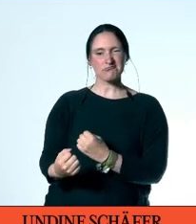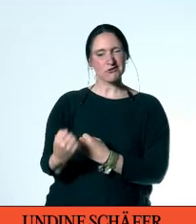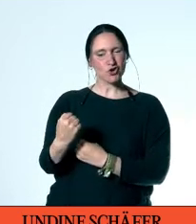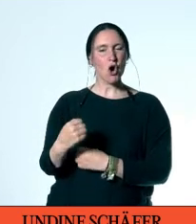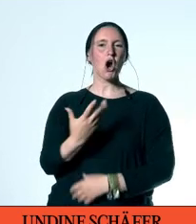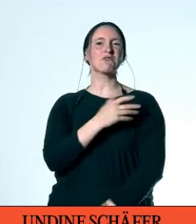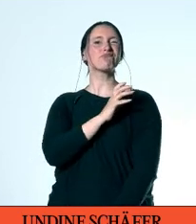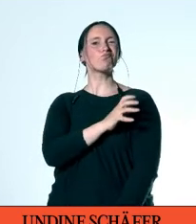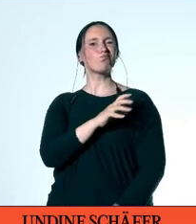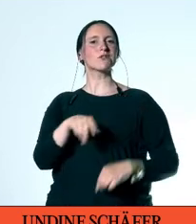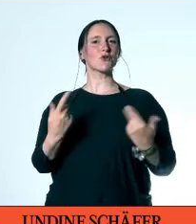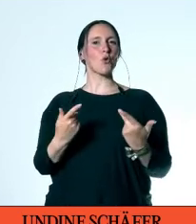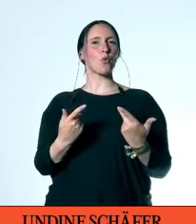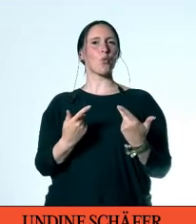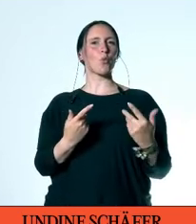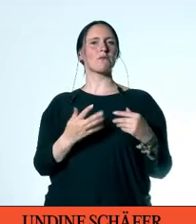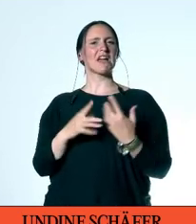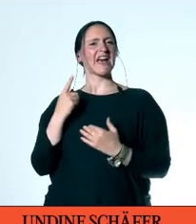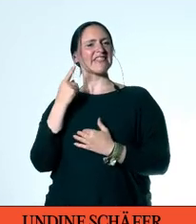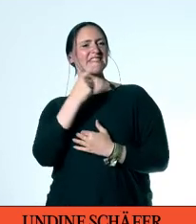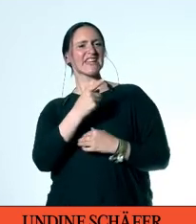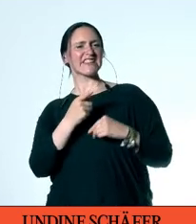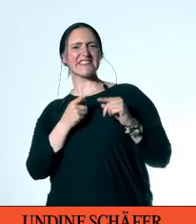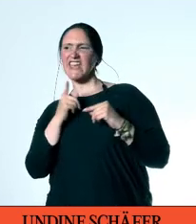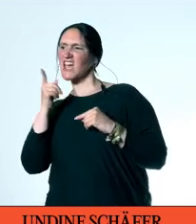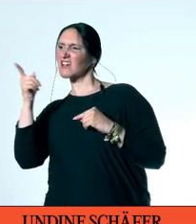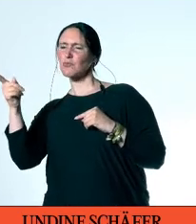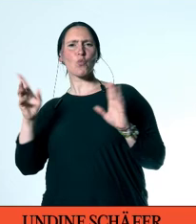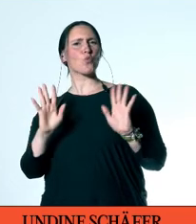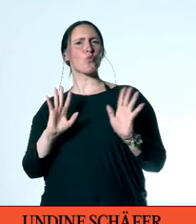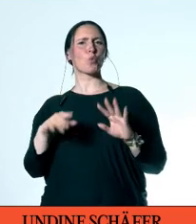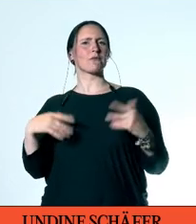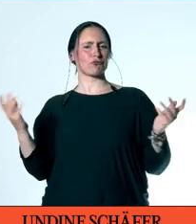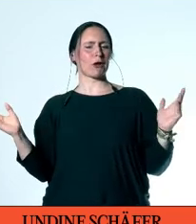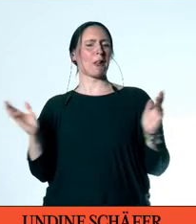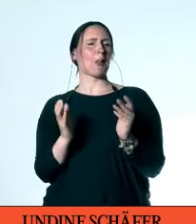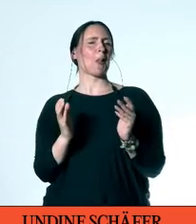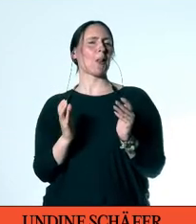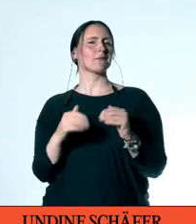Ja, wir sind tatsächlich räumlich sehr weit voneinander entfernt. Aber in diesem